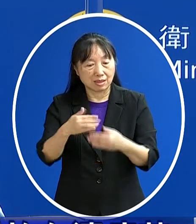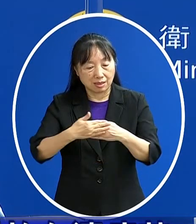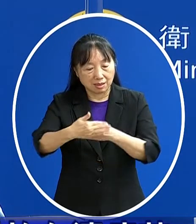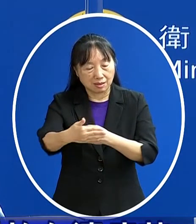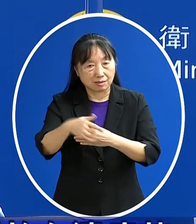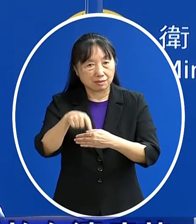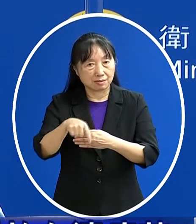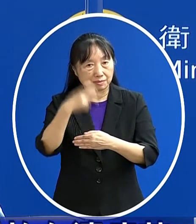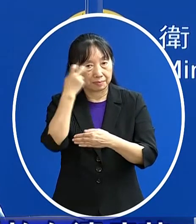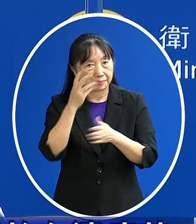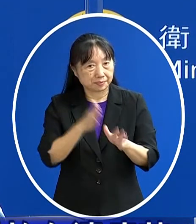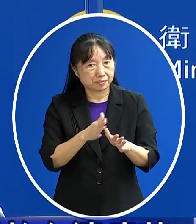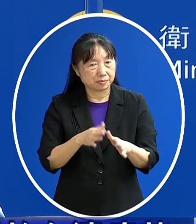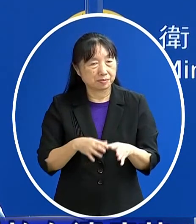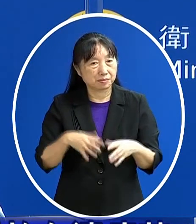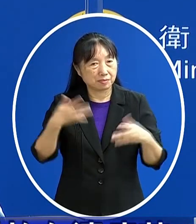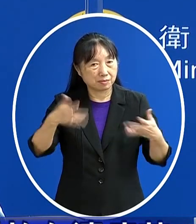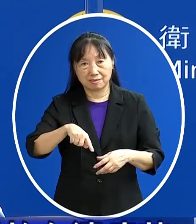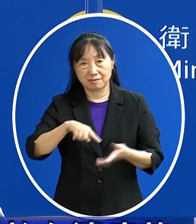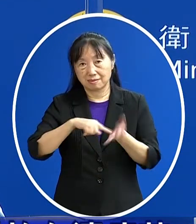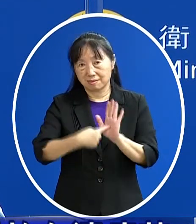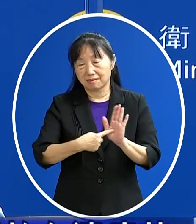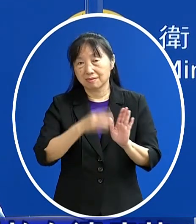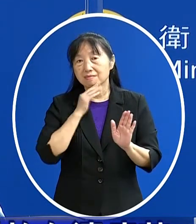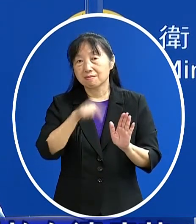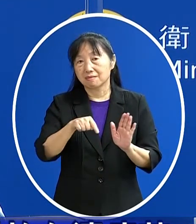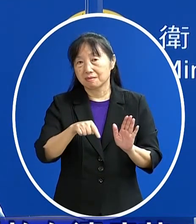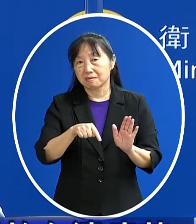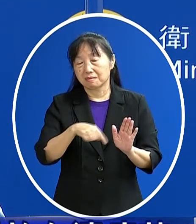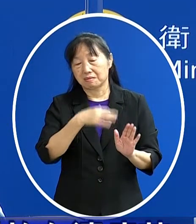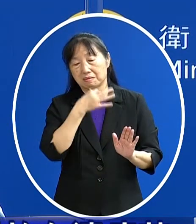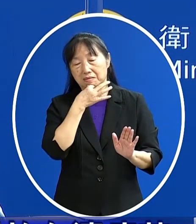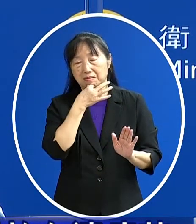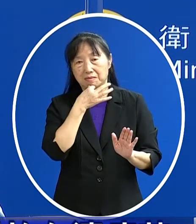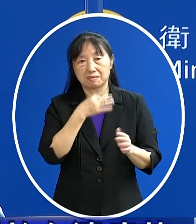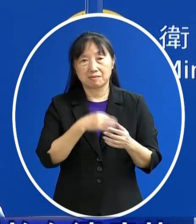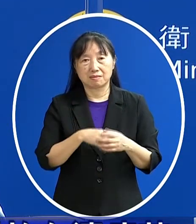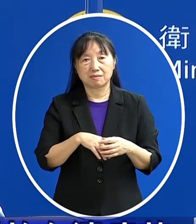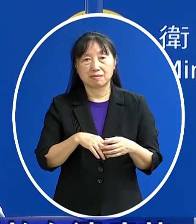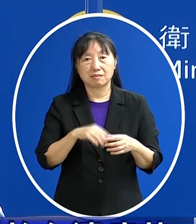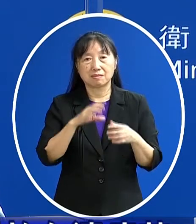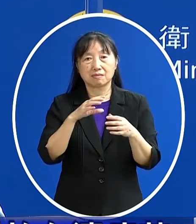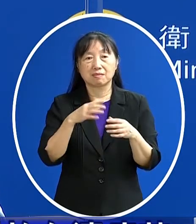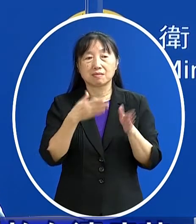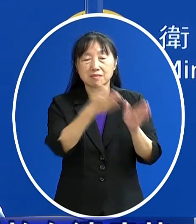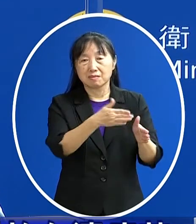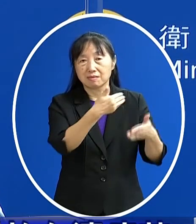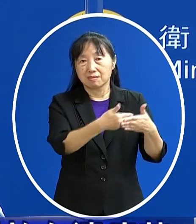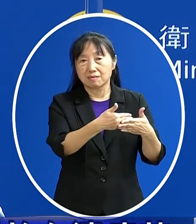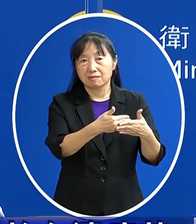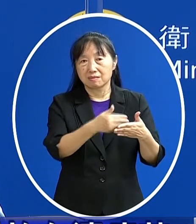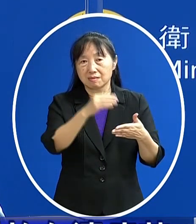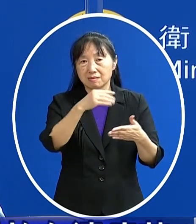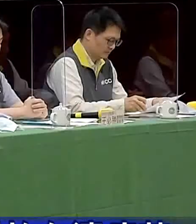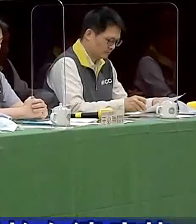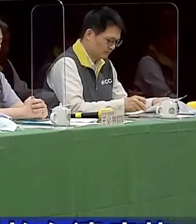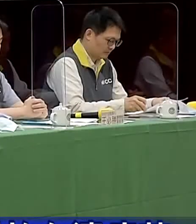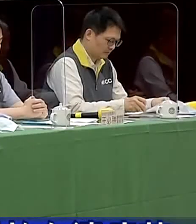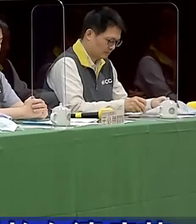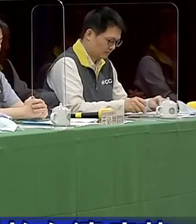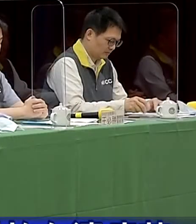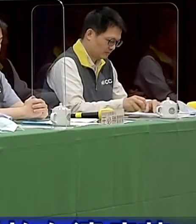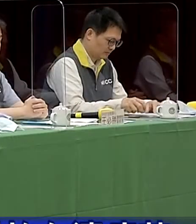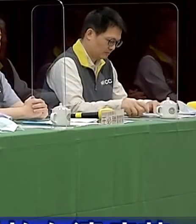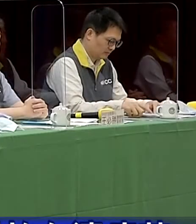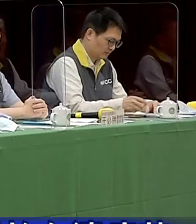理，其实有蛮多问题的。因此呢，我们对于这中国的这疫苗这部分呢，会谨慎一些。 指挥